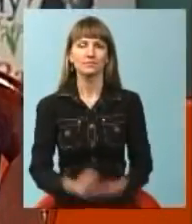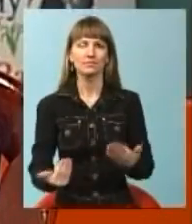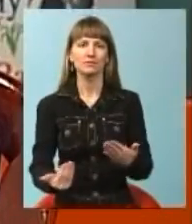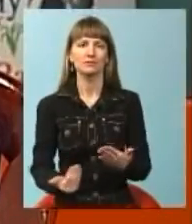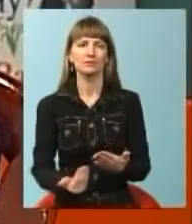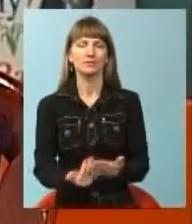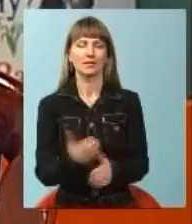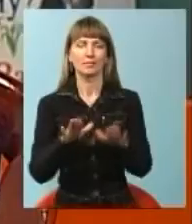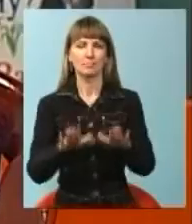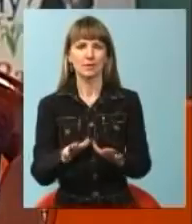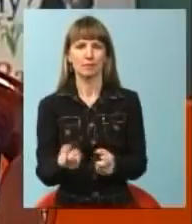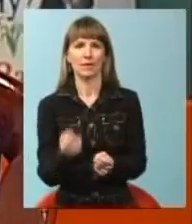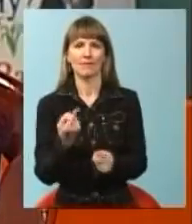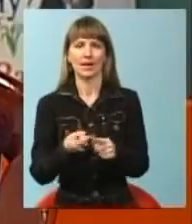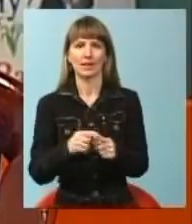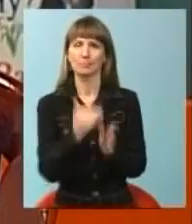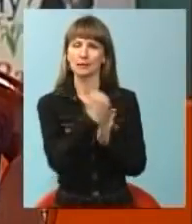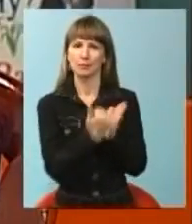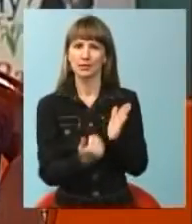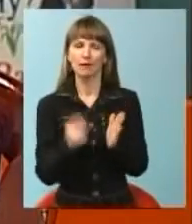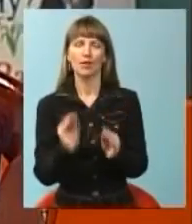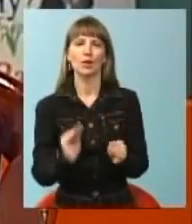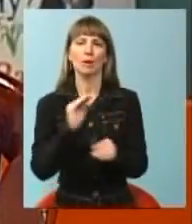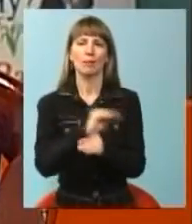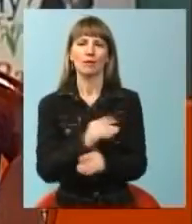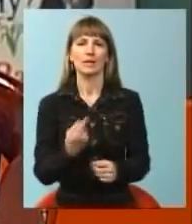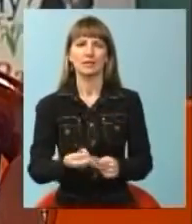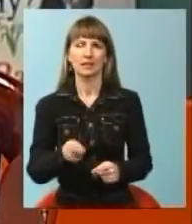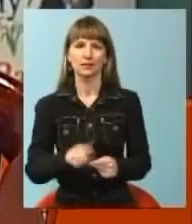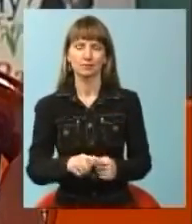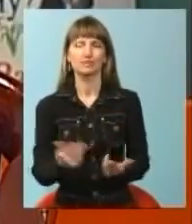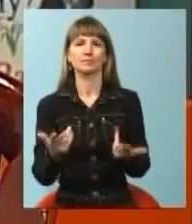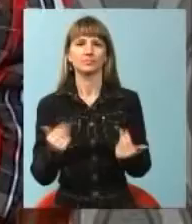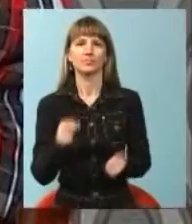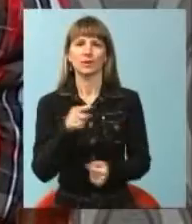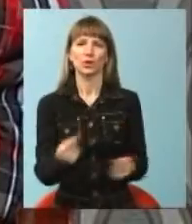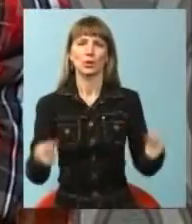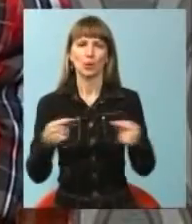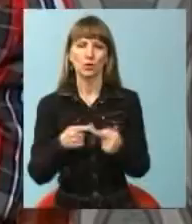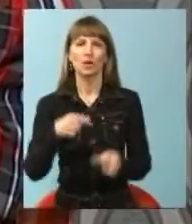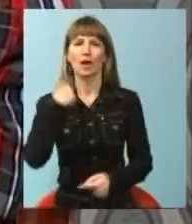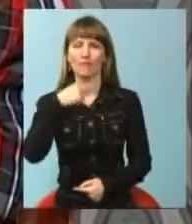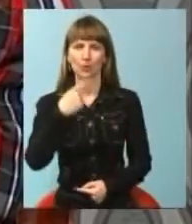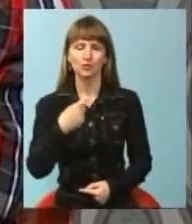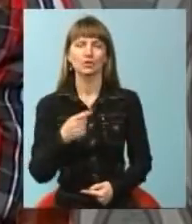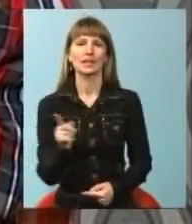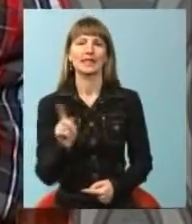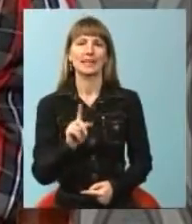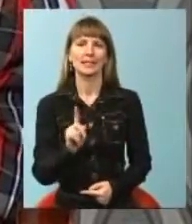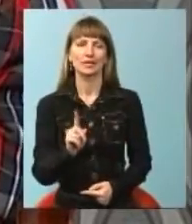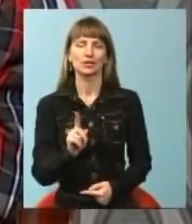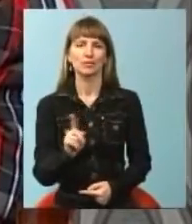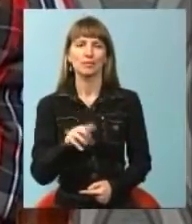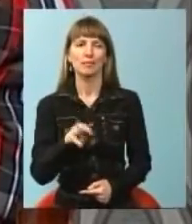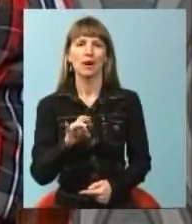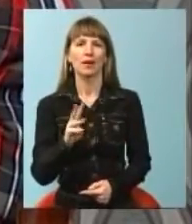місце з'являється у цьому списку, вони додають це. Так, ти абсолютно вірно говориш, і щоб